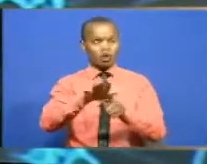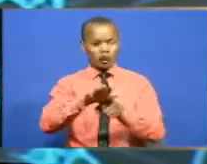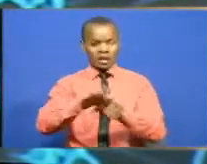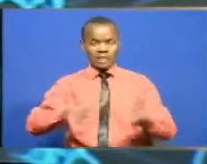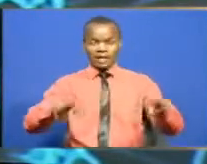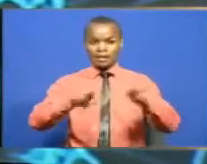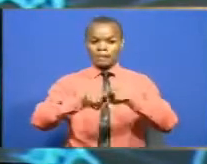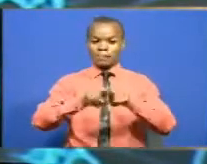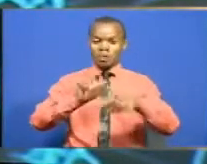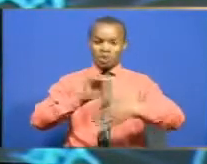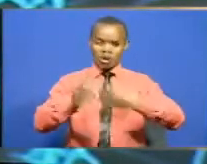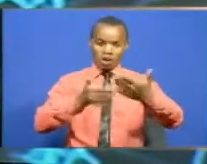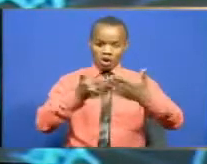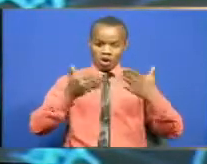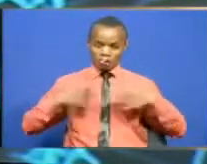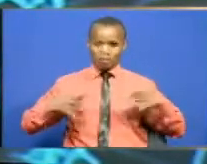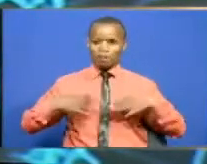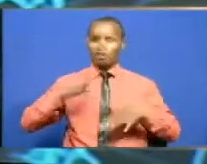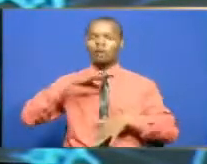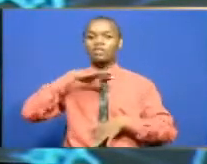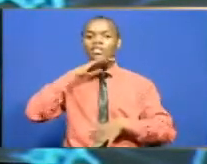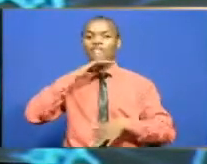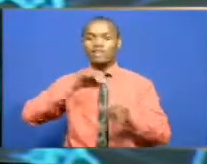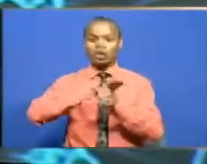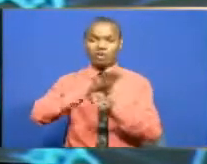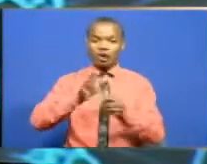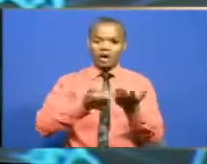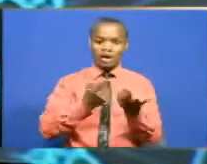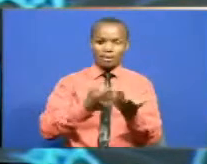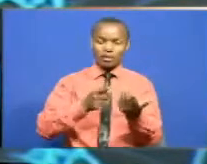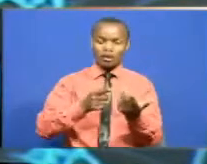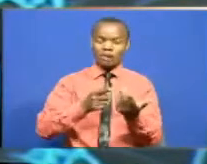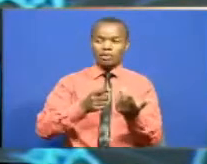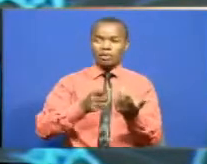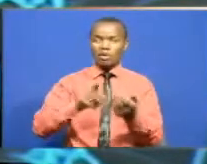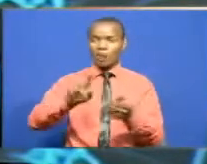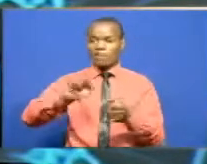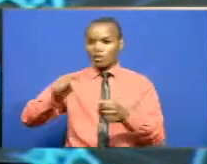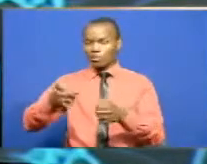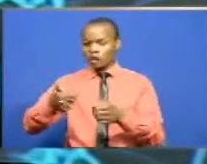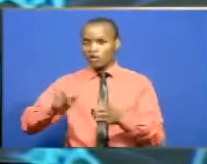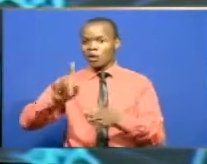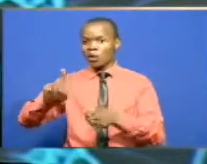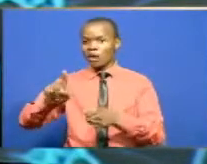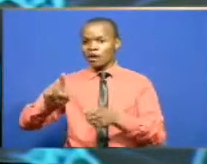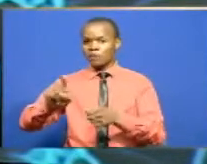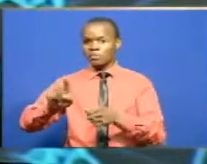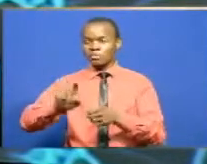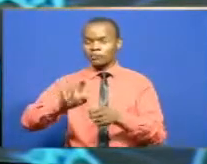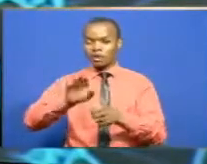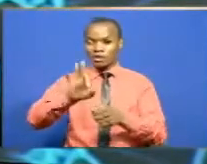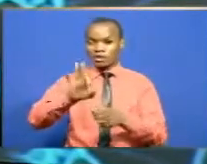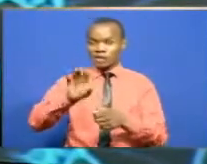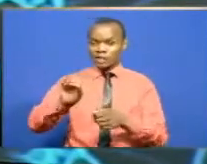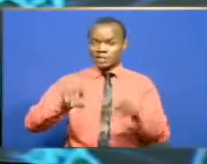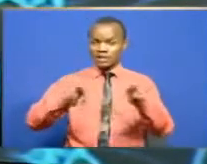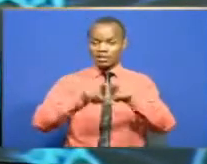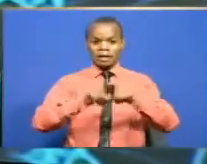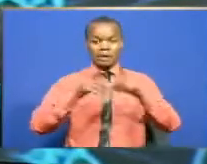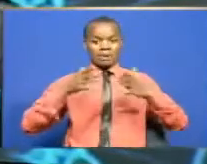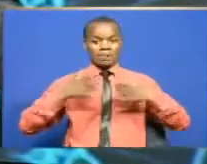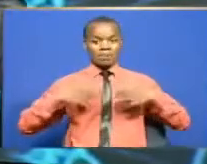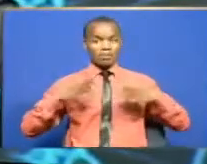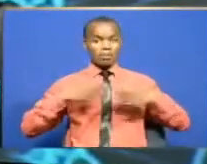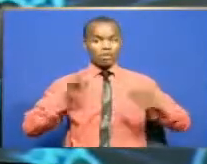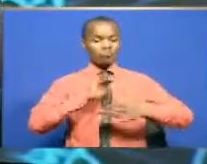na kufikisha 1130 jumla ya watu waliofariki kutokana na ugonjwa huo hapa nchini. Jumla ya visa vya